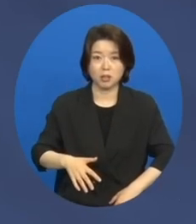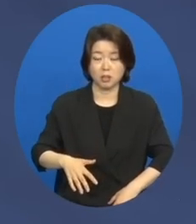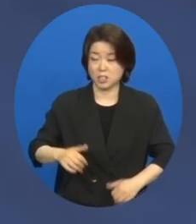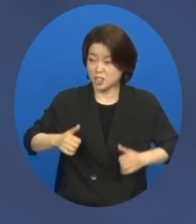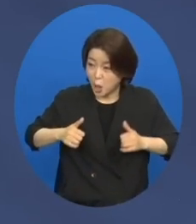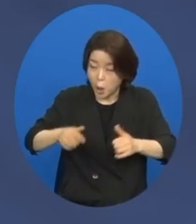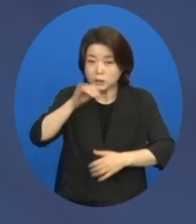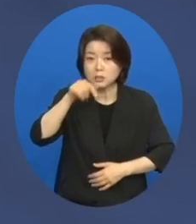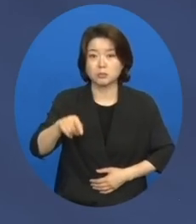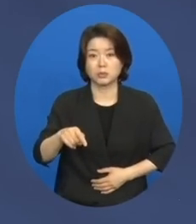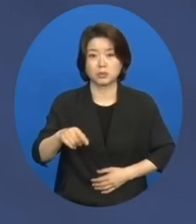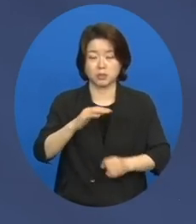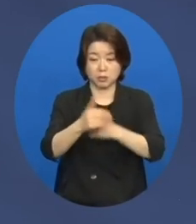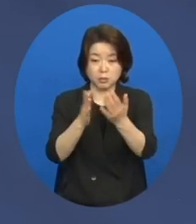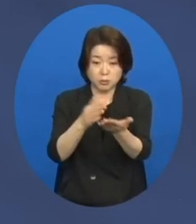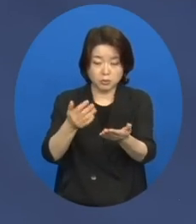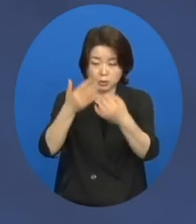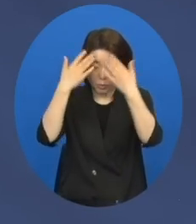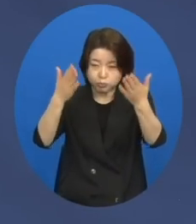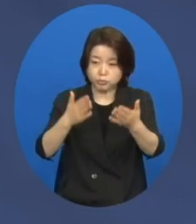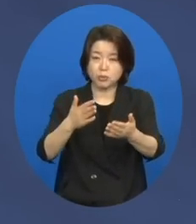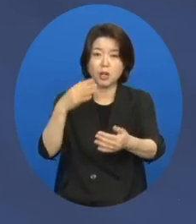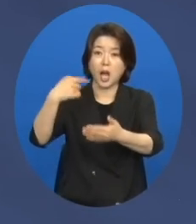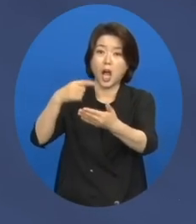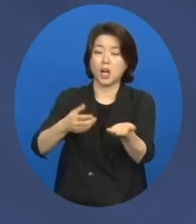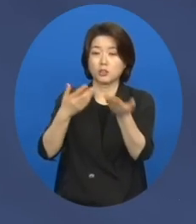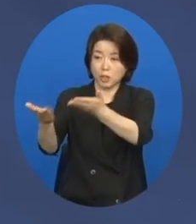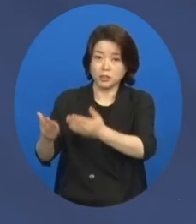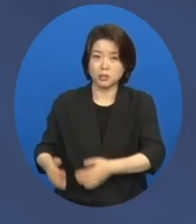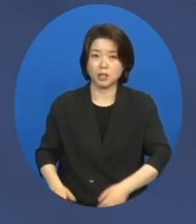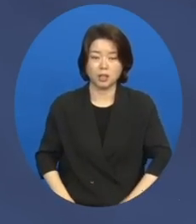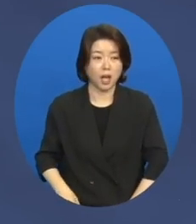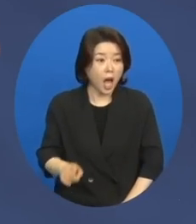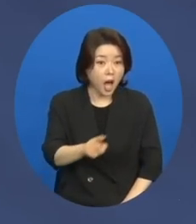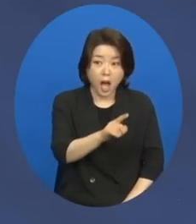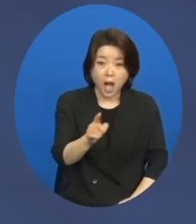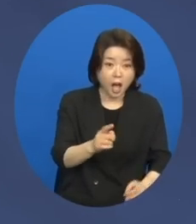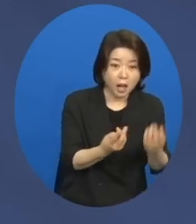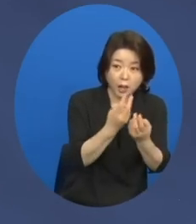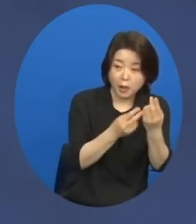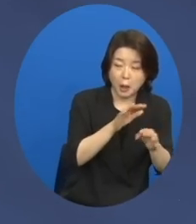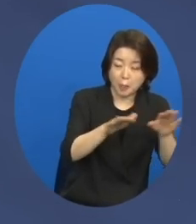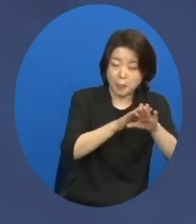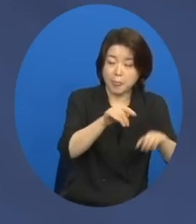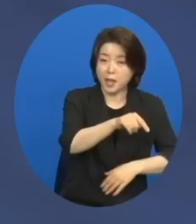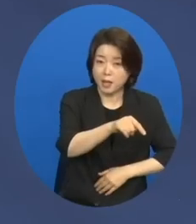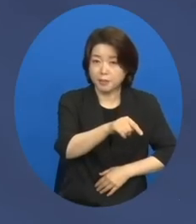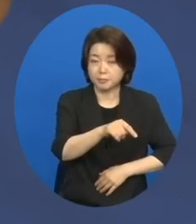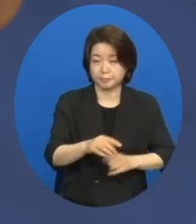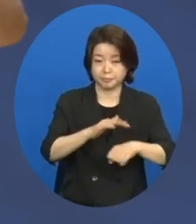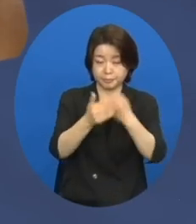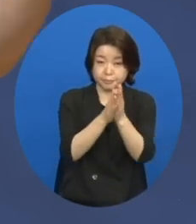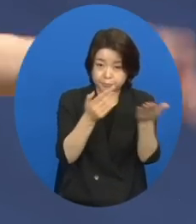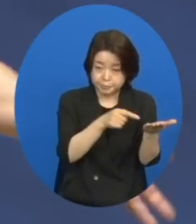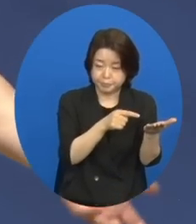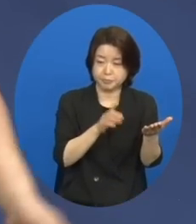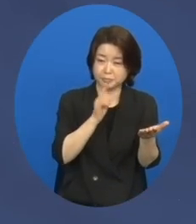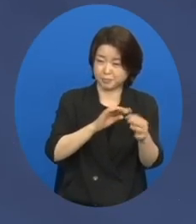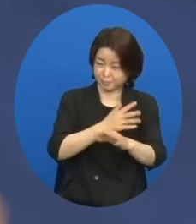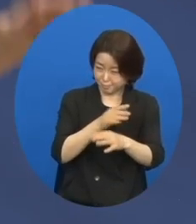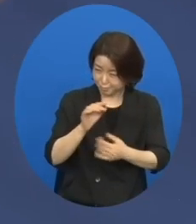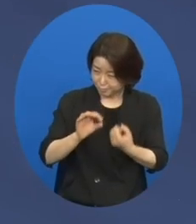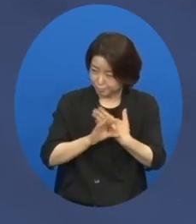있다고 성경 좀 무료로 가르쳐주겠다 이러면 짝풀이, 비유풀이 뭐 이런 얘기 성경 가지고 말장난 좀